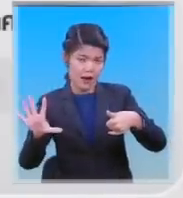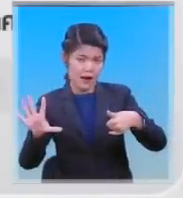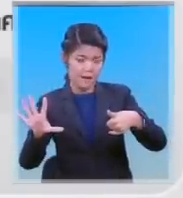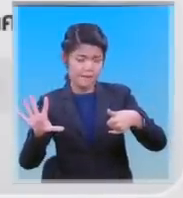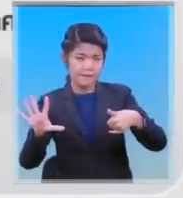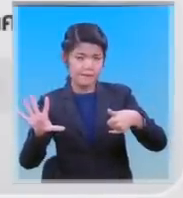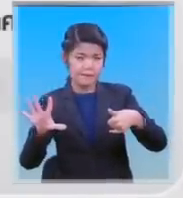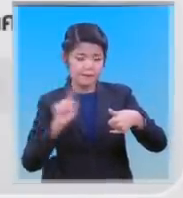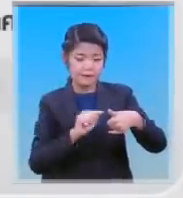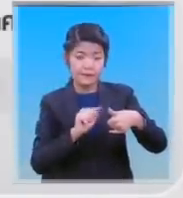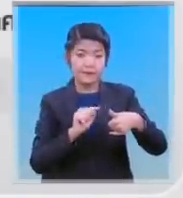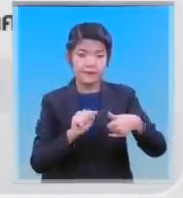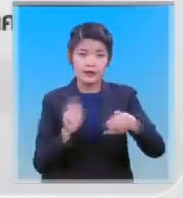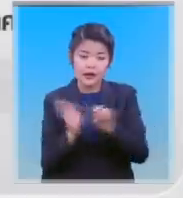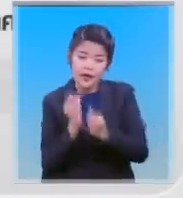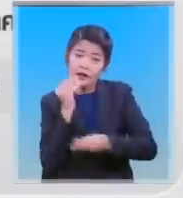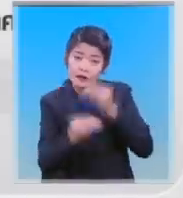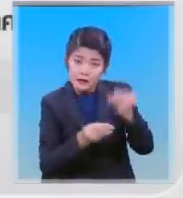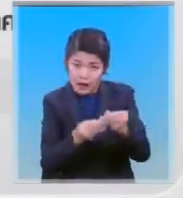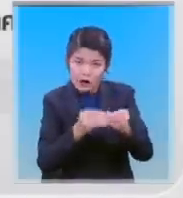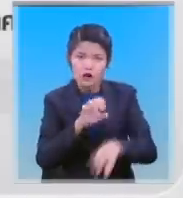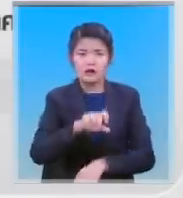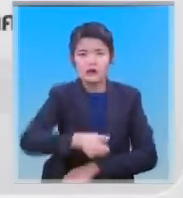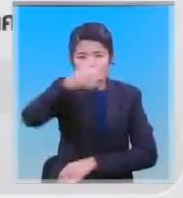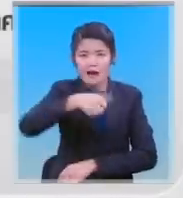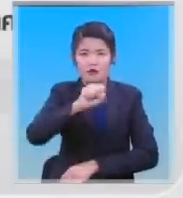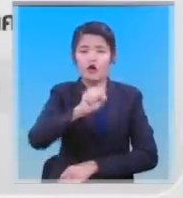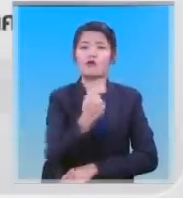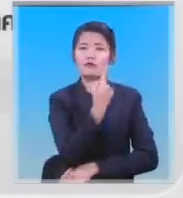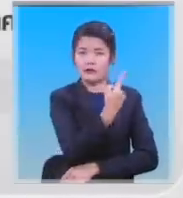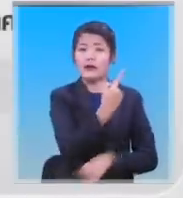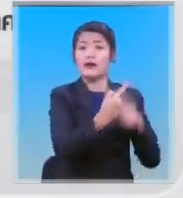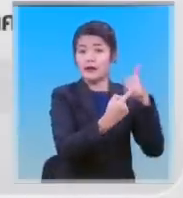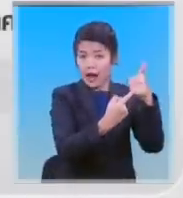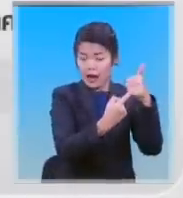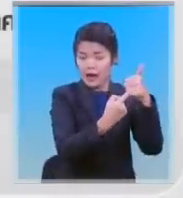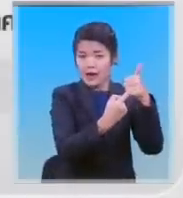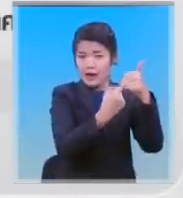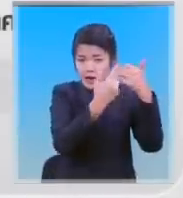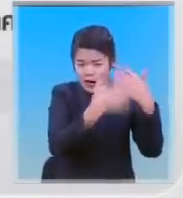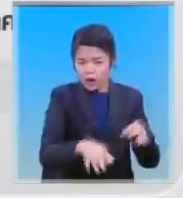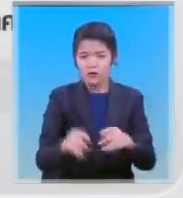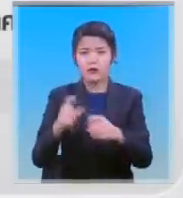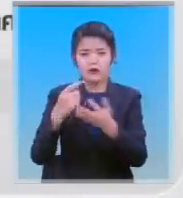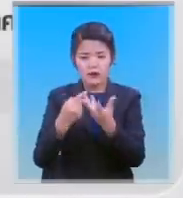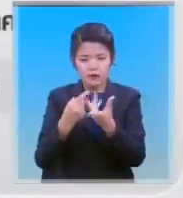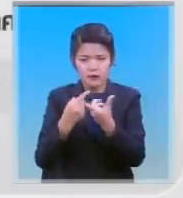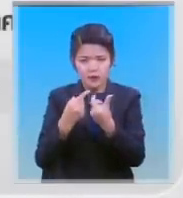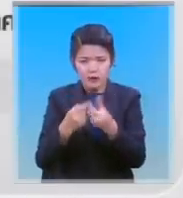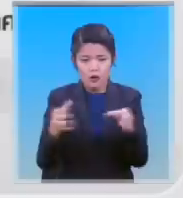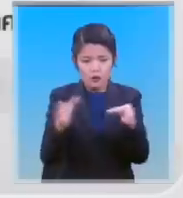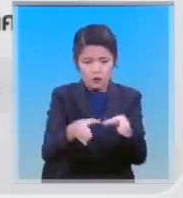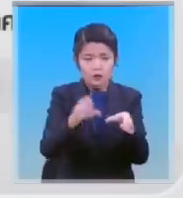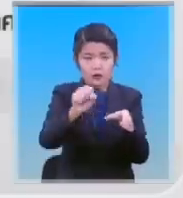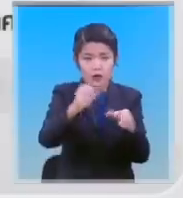71,057.5 เสียงคะแนนนะถึงจะได้ส.ส. 1คน ใช่ ทีนี้นำไปคำนวณกับคะแนนแต่ละพรรคการเมื